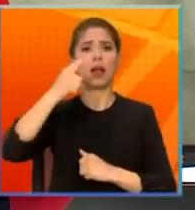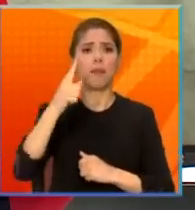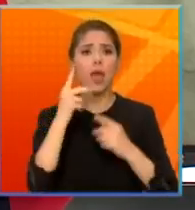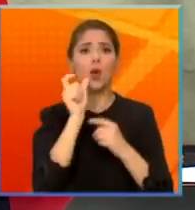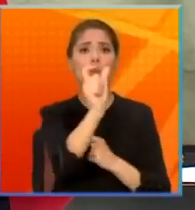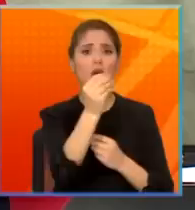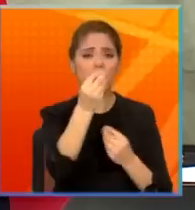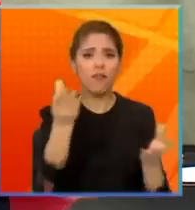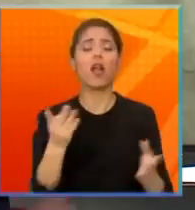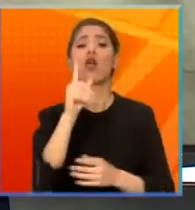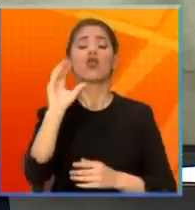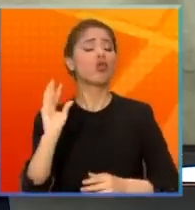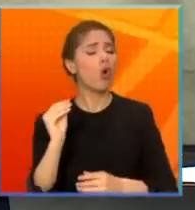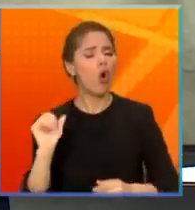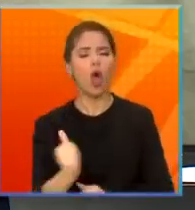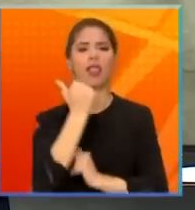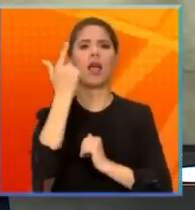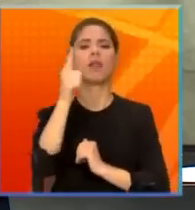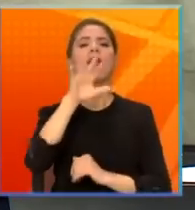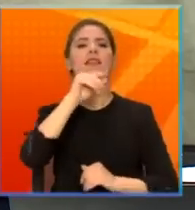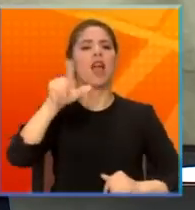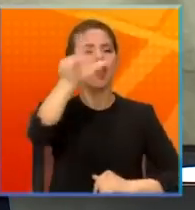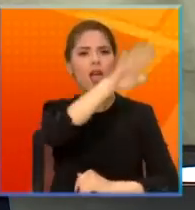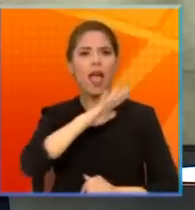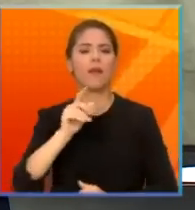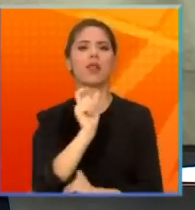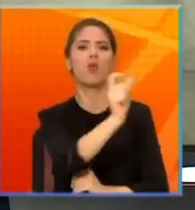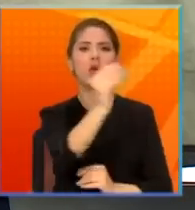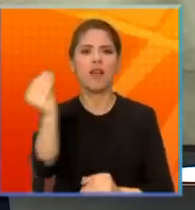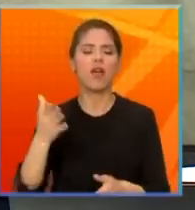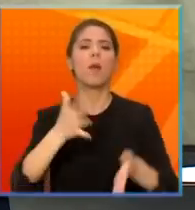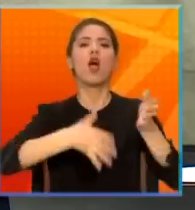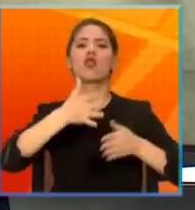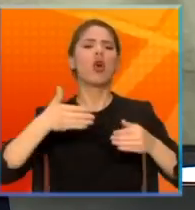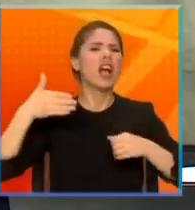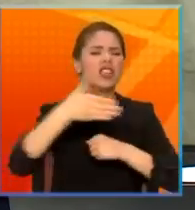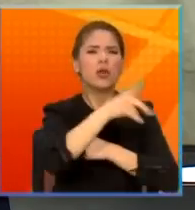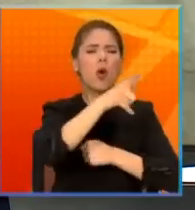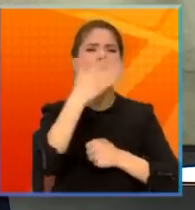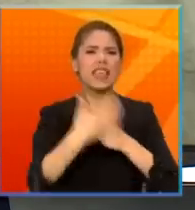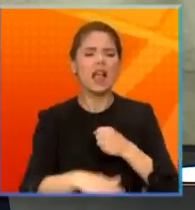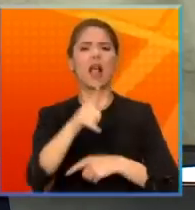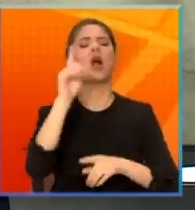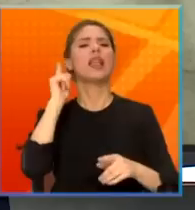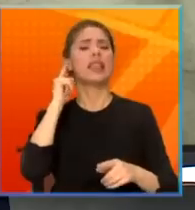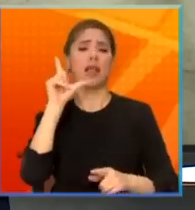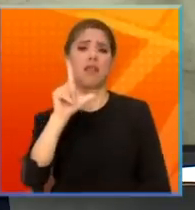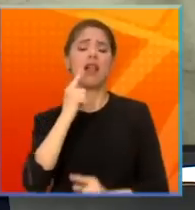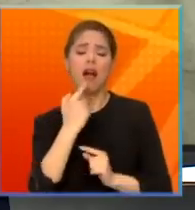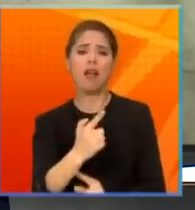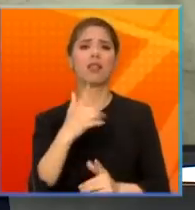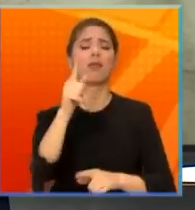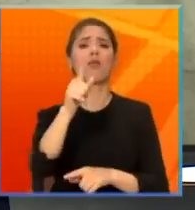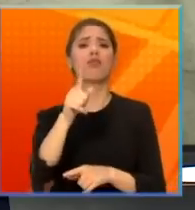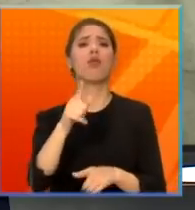ama çok önemli. Yaşlılarımızı uyaralım. Sokağa çıkma sınırlandırmasına uysunlar dedi Fahrettin Koca. Ve ölüm